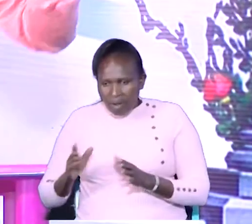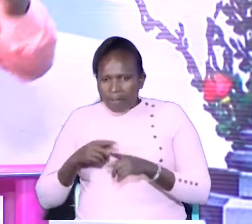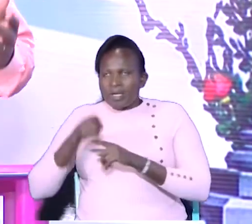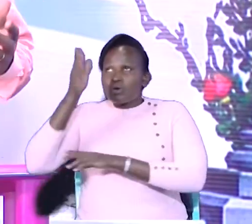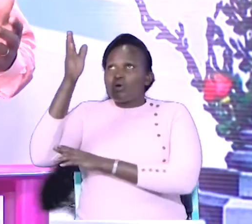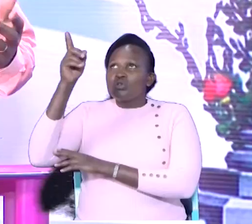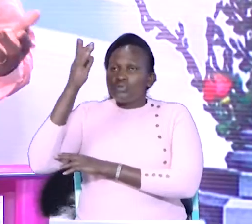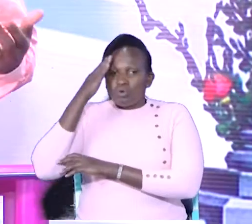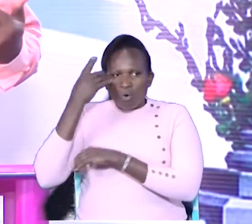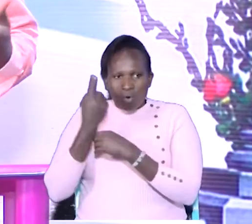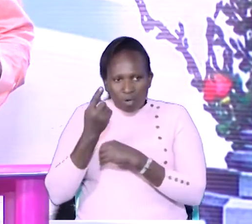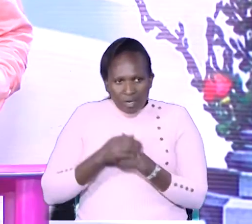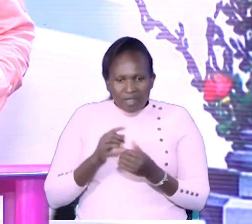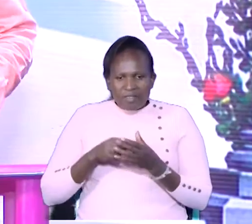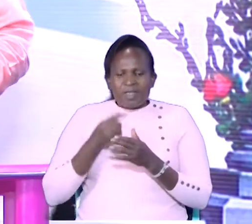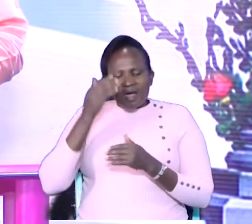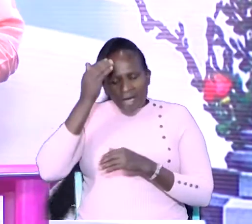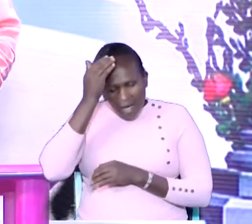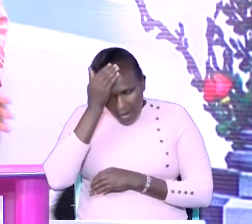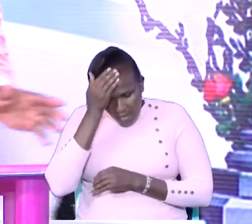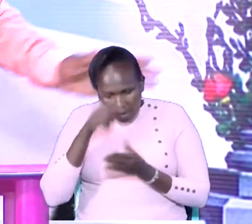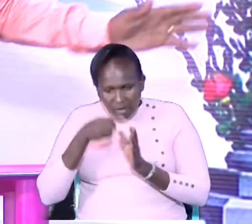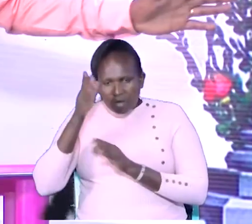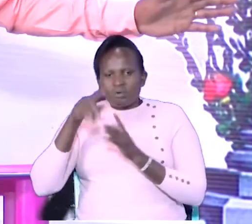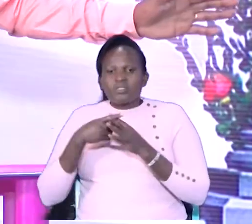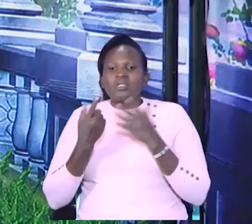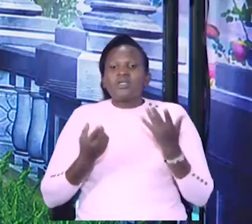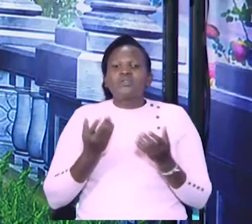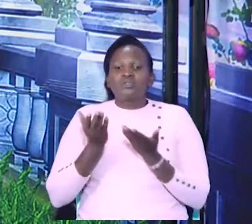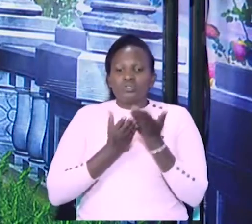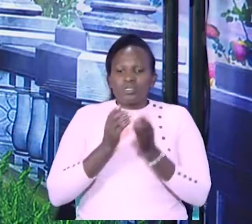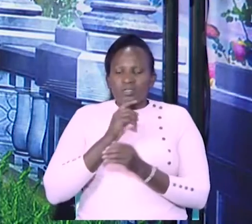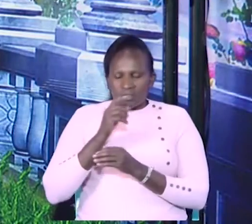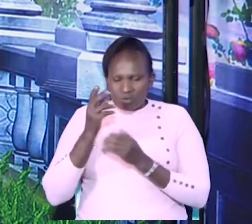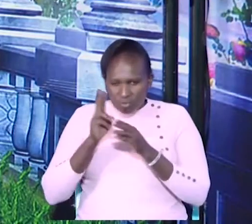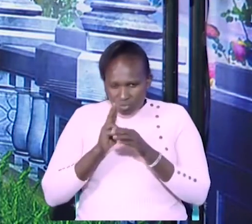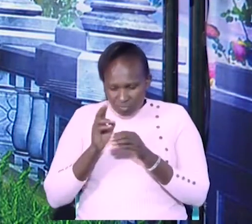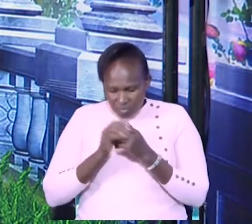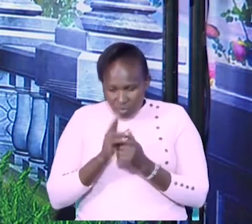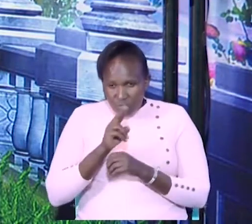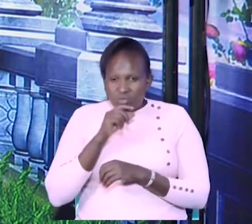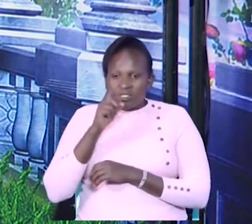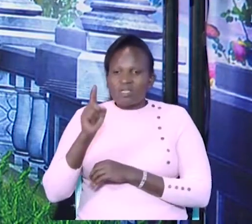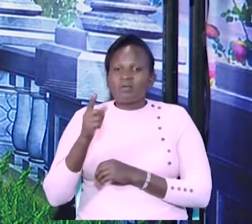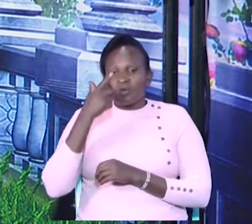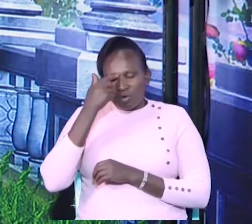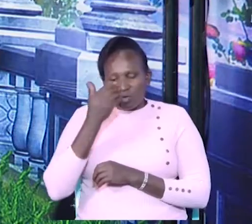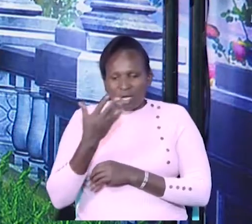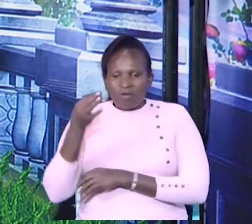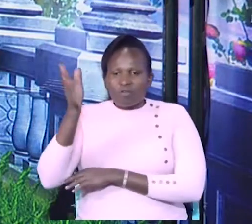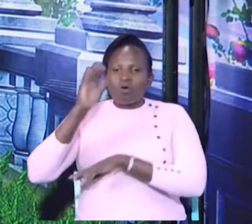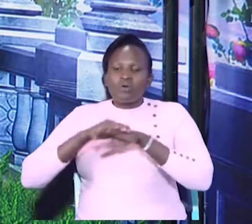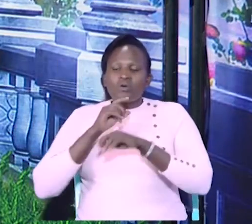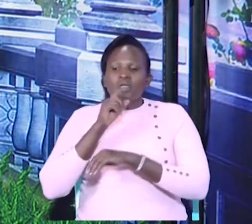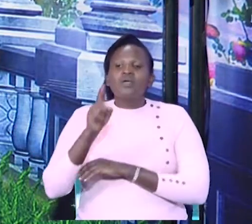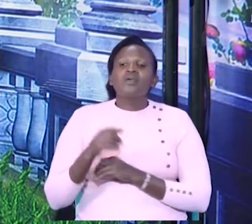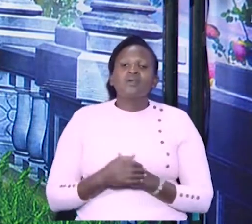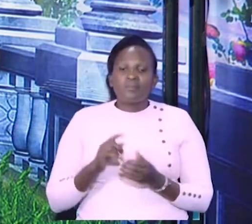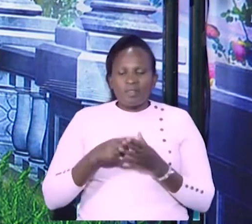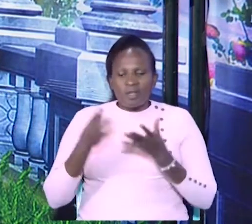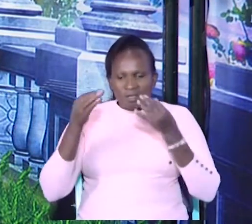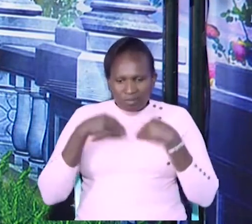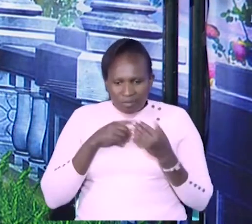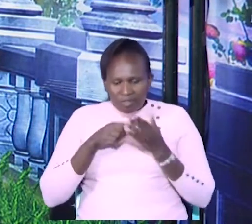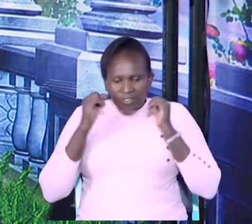Mungu ndiye unajua. Sasa akanyenyekea, naye Mungu akaanza kumtumia. So he received that power because the hand of God was upon him. Aka receive